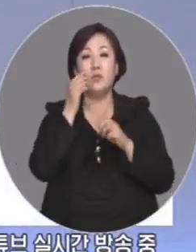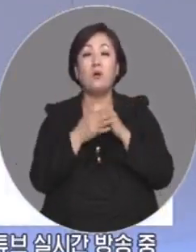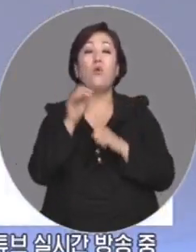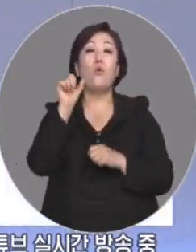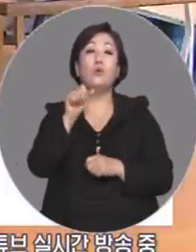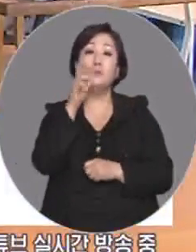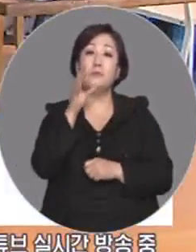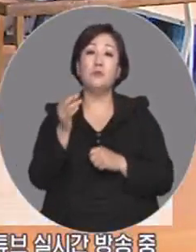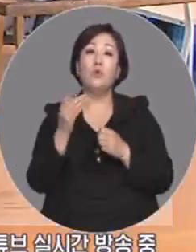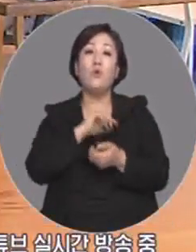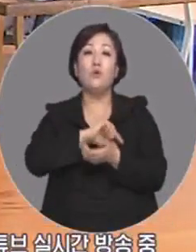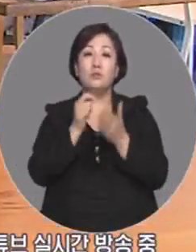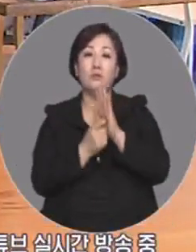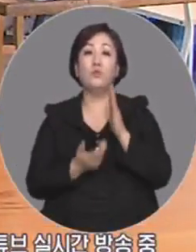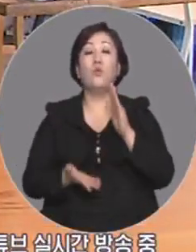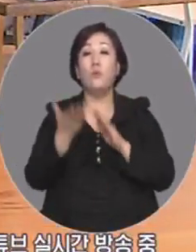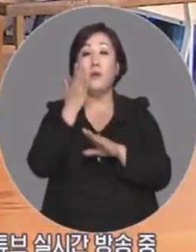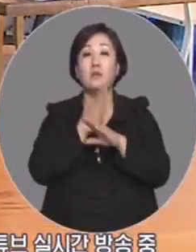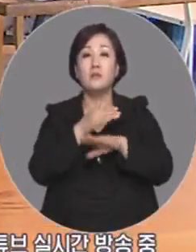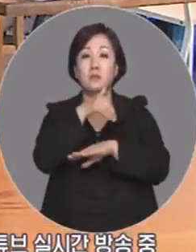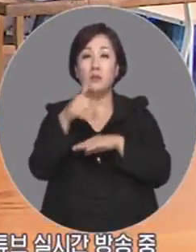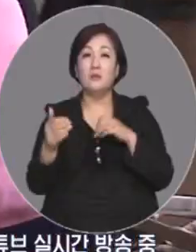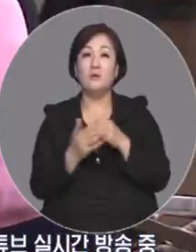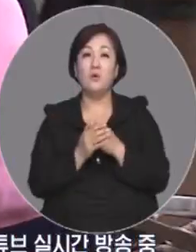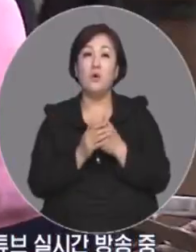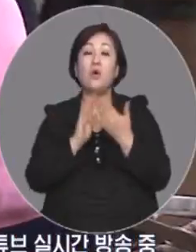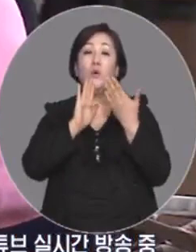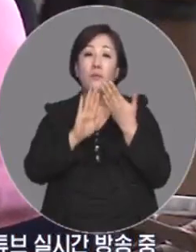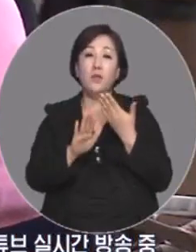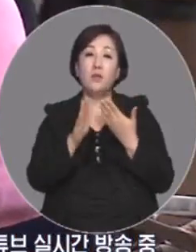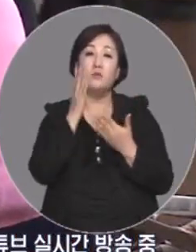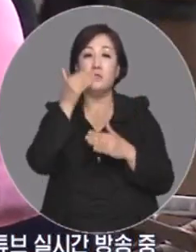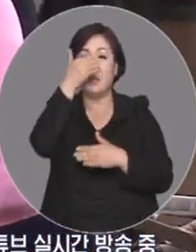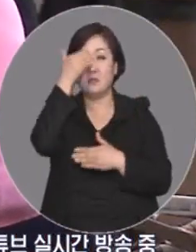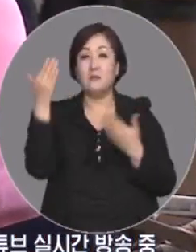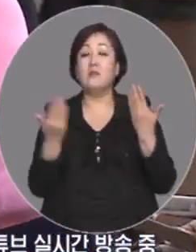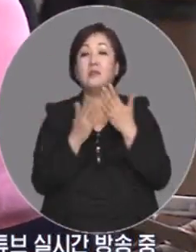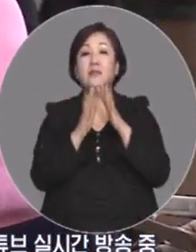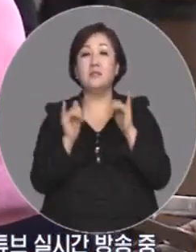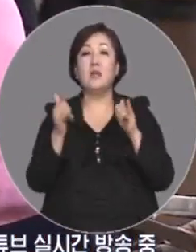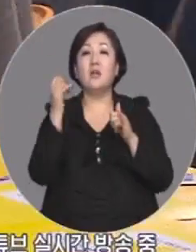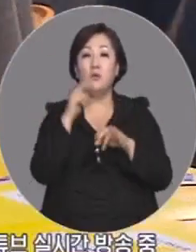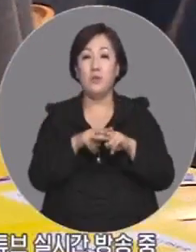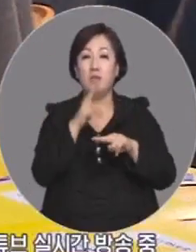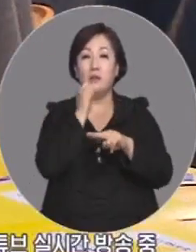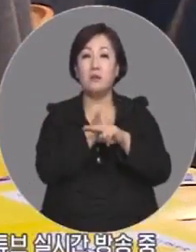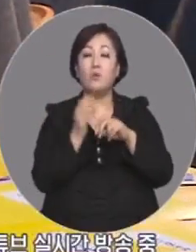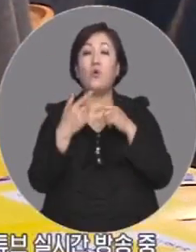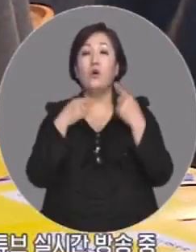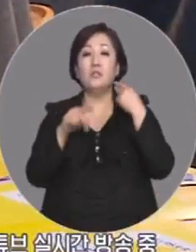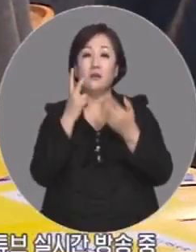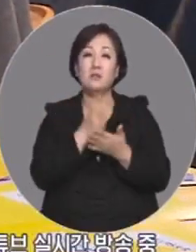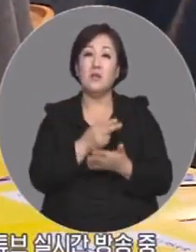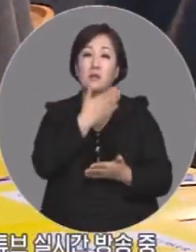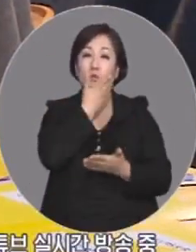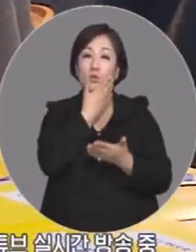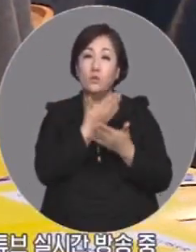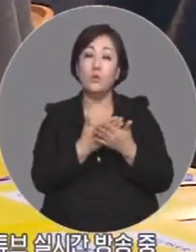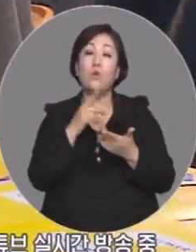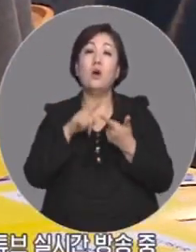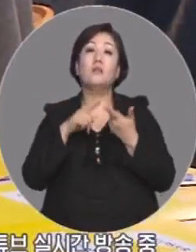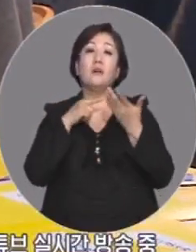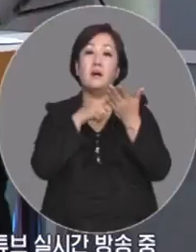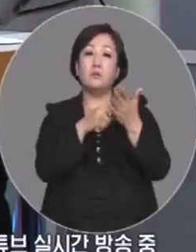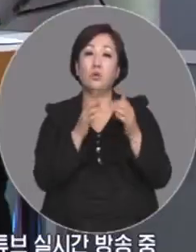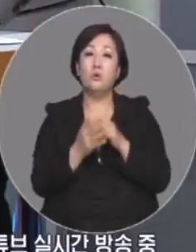맞지 않냐? 김 위원장은 울산의 미래는 울산의 청년이 설계해야 한다며 청년 정책의 중요성을 강조하기도